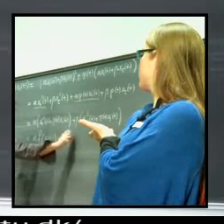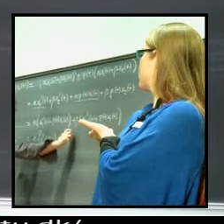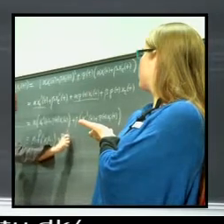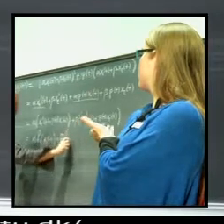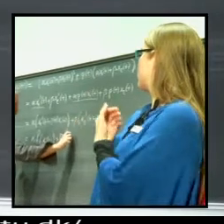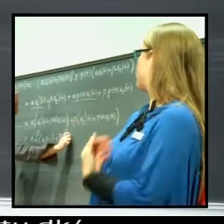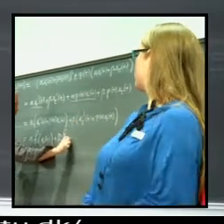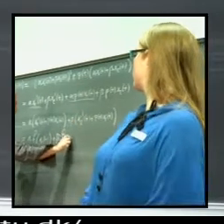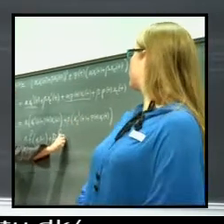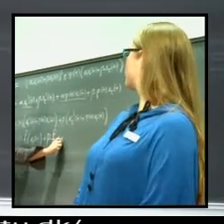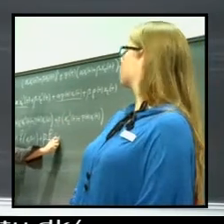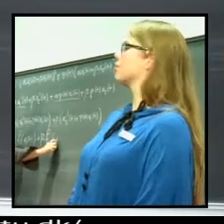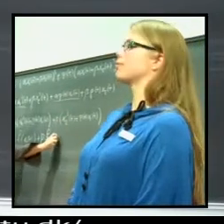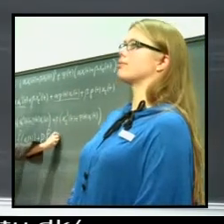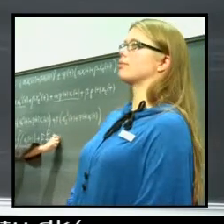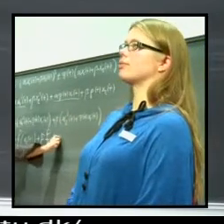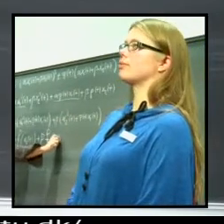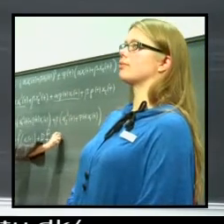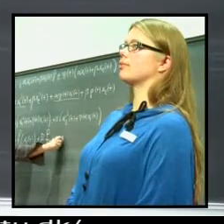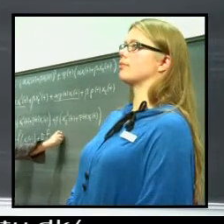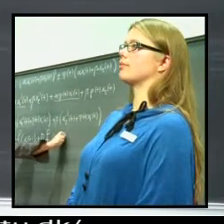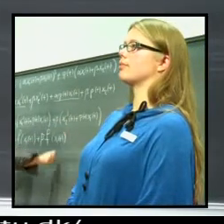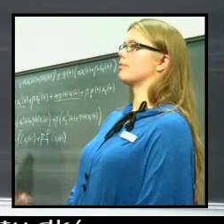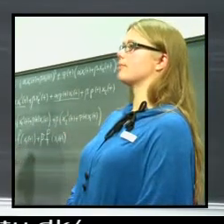gange f af x2 af t.